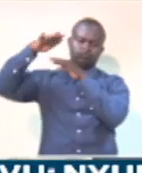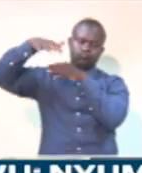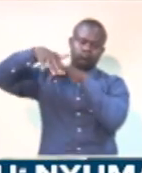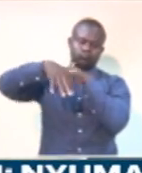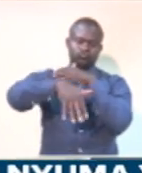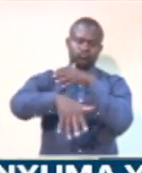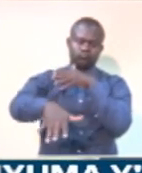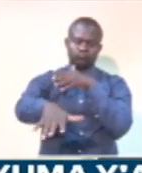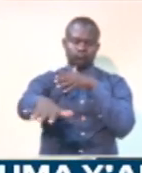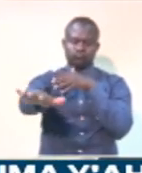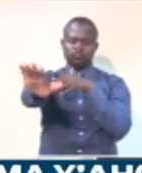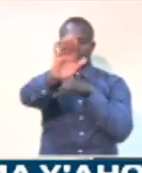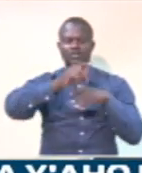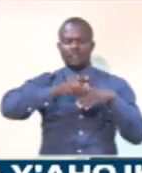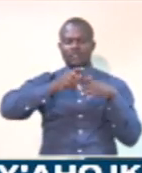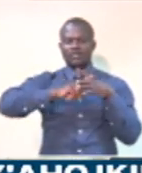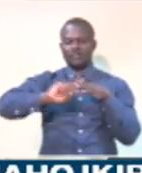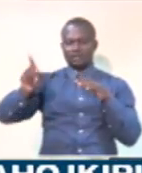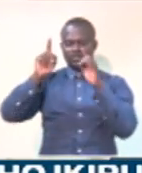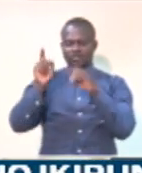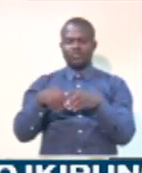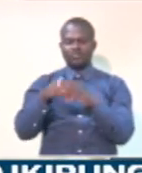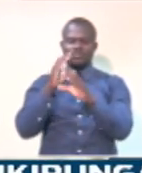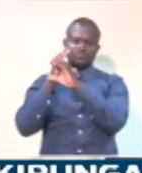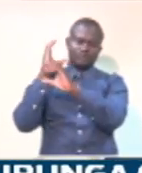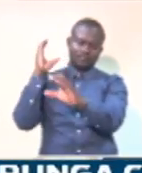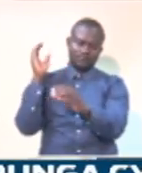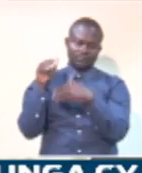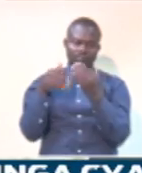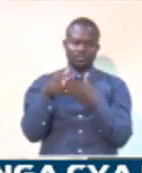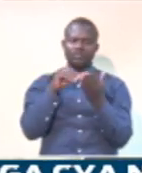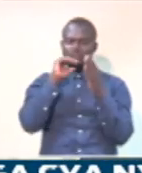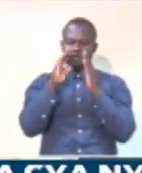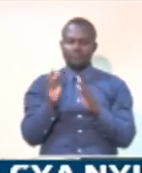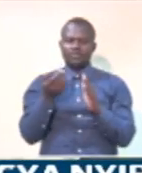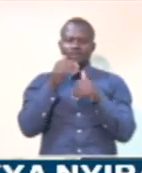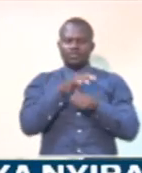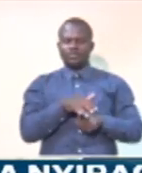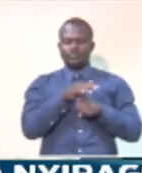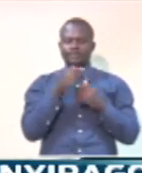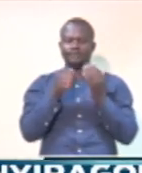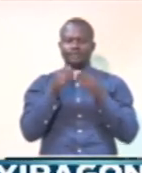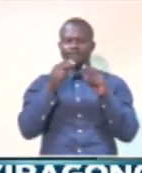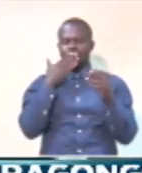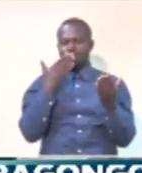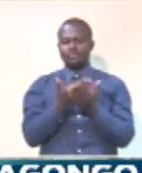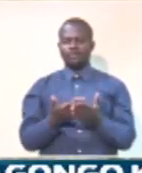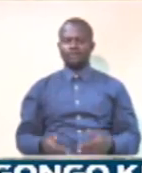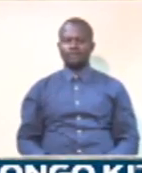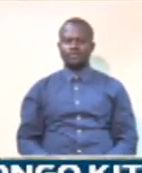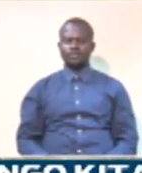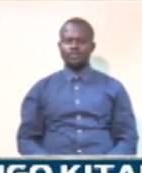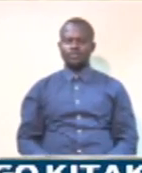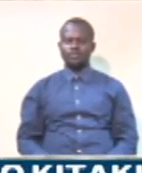muhanda natwe turiruka tugeze hano baduha amabisi nta wigeze aduhohotera ibintu byagenze neza